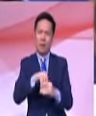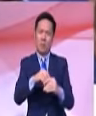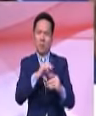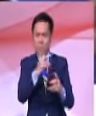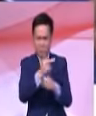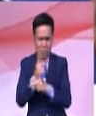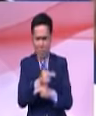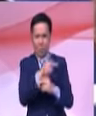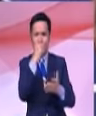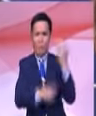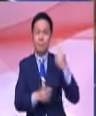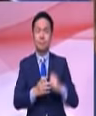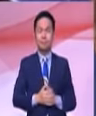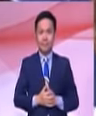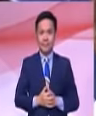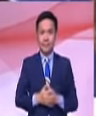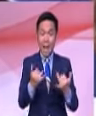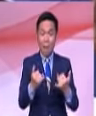minta supaya